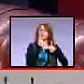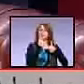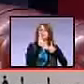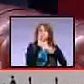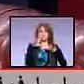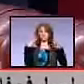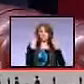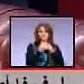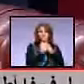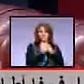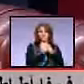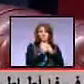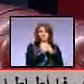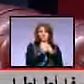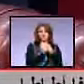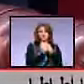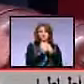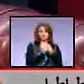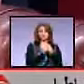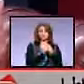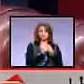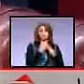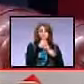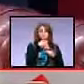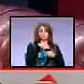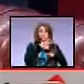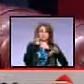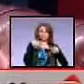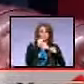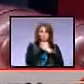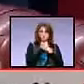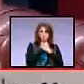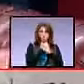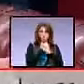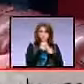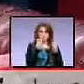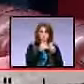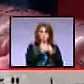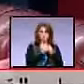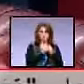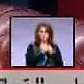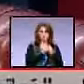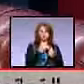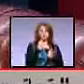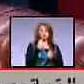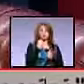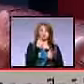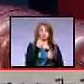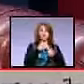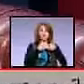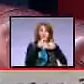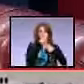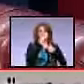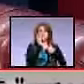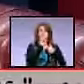شيحة، بس كانت فكره ان احنا يعني يبقى طبعا عبود على الحدود علاء ولي الدين هو النجم، والناظر